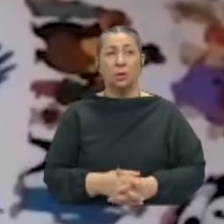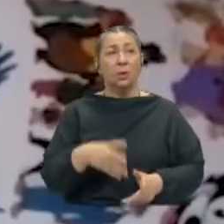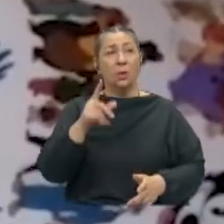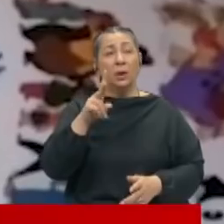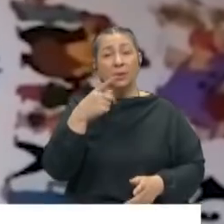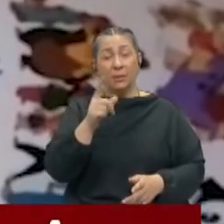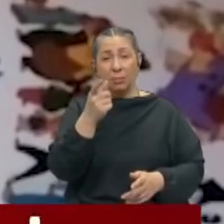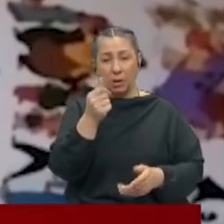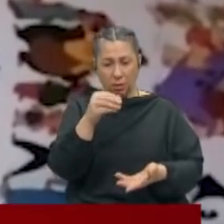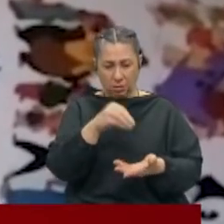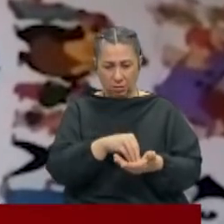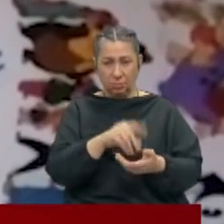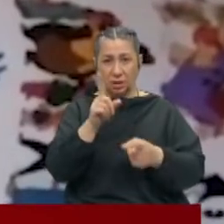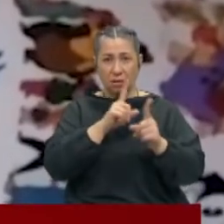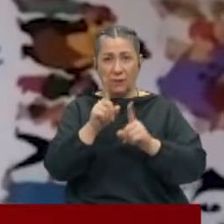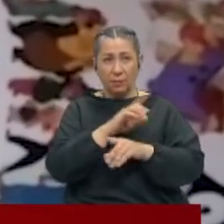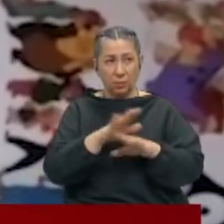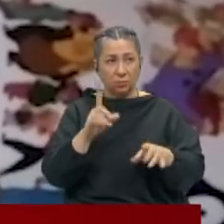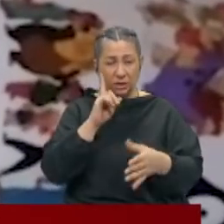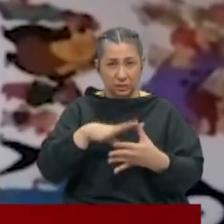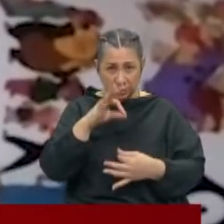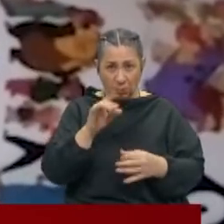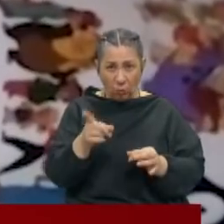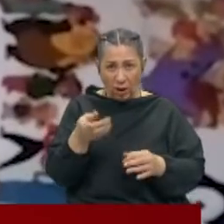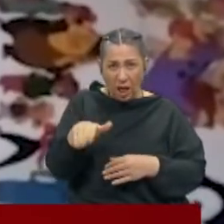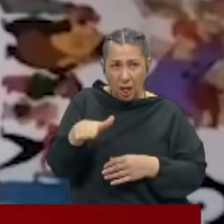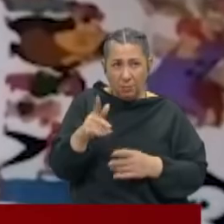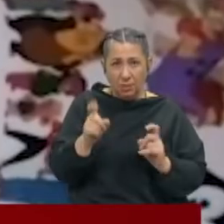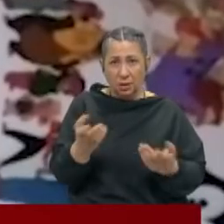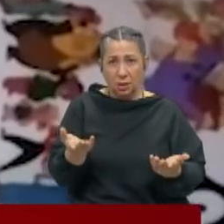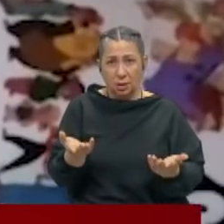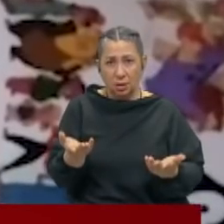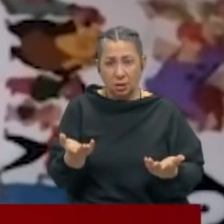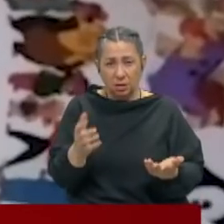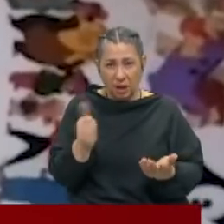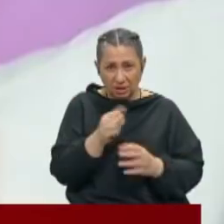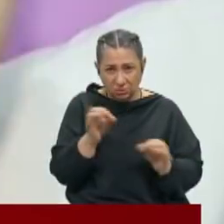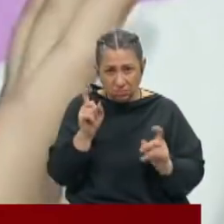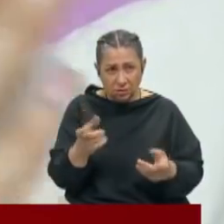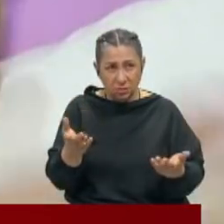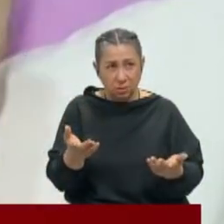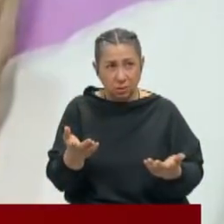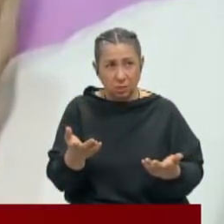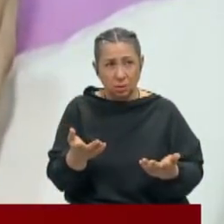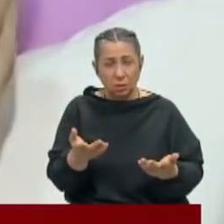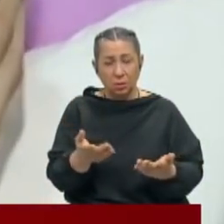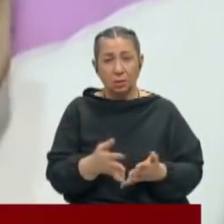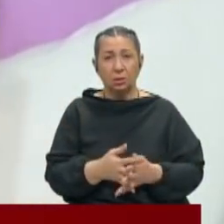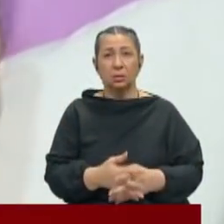12 bin lira parayla bir dava sonuçlanıyor mu? Bir insan bu kadar mı değeri var?